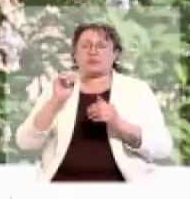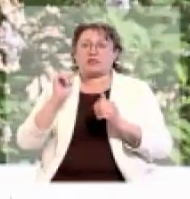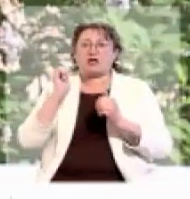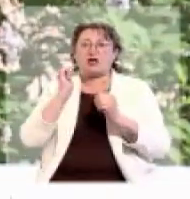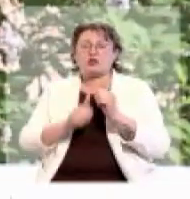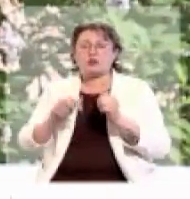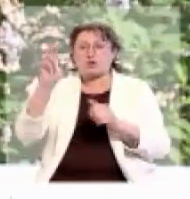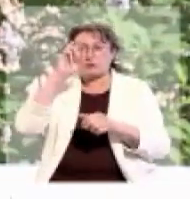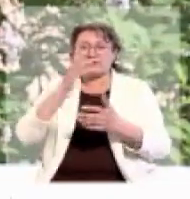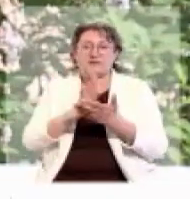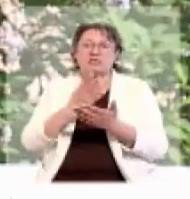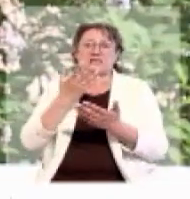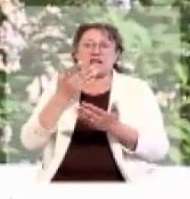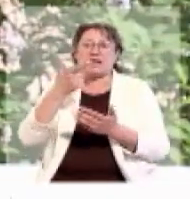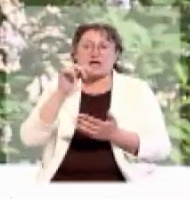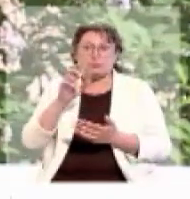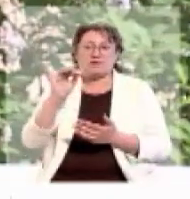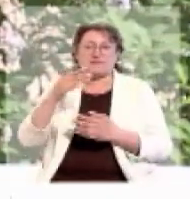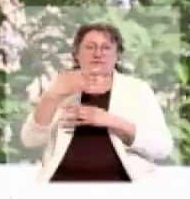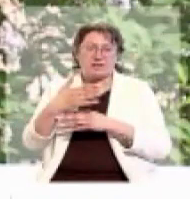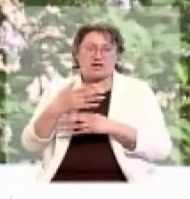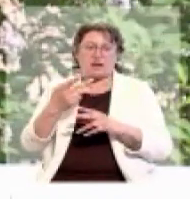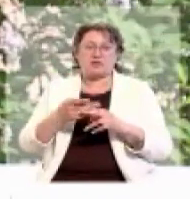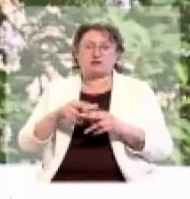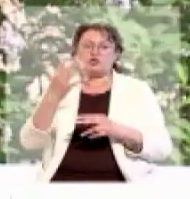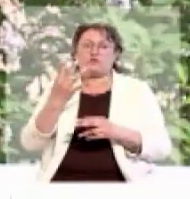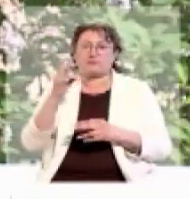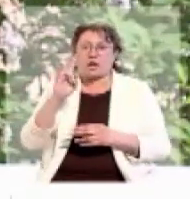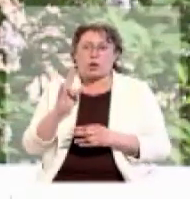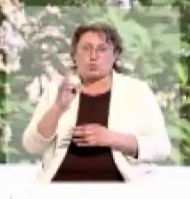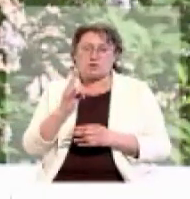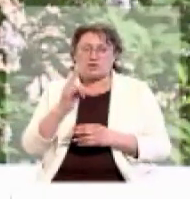герб, гимн и флаг. В этом отношении 4 июня